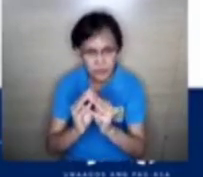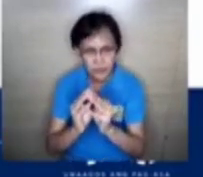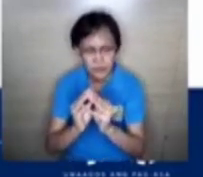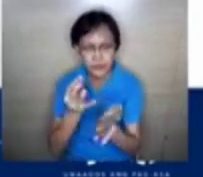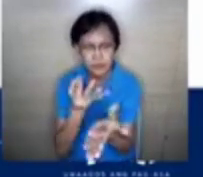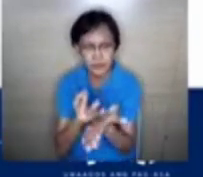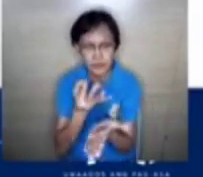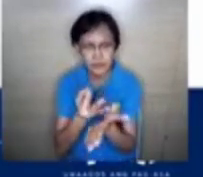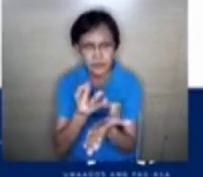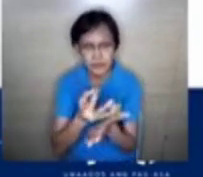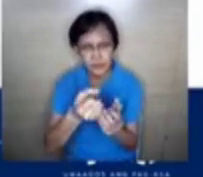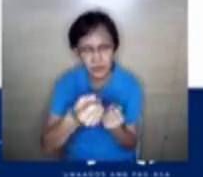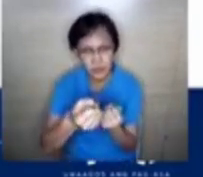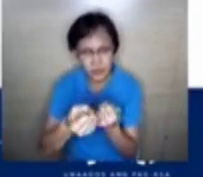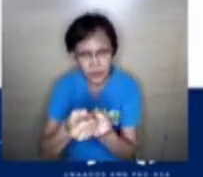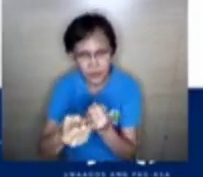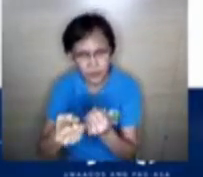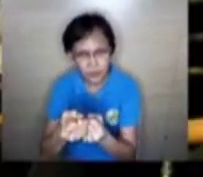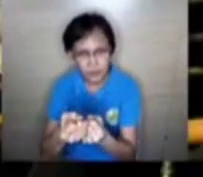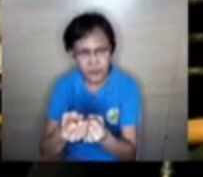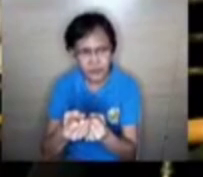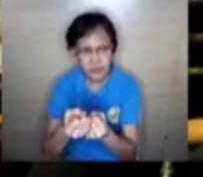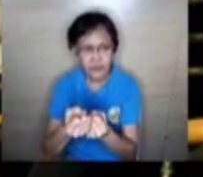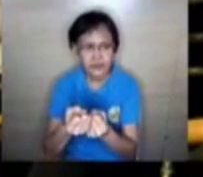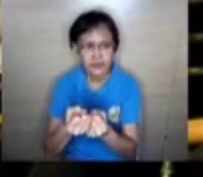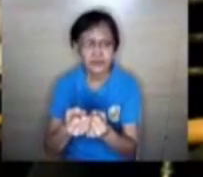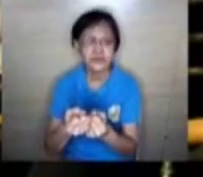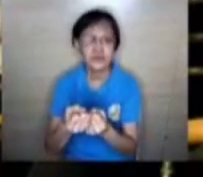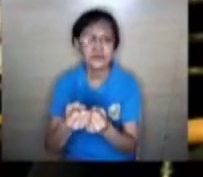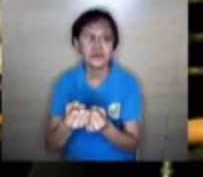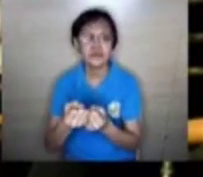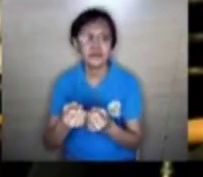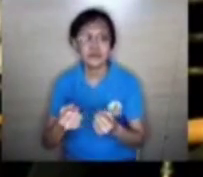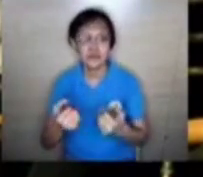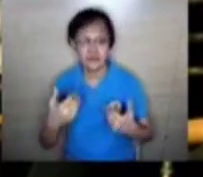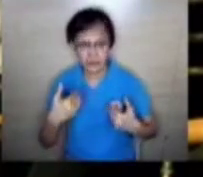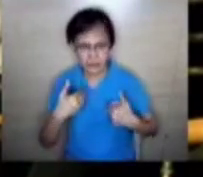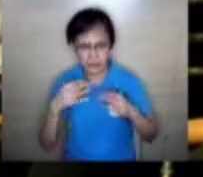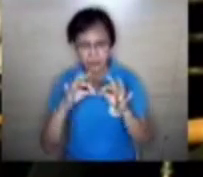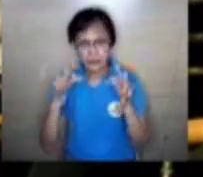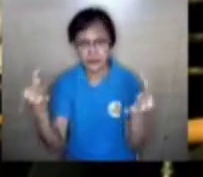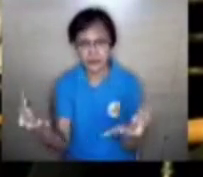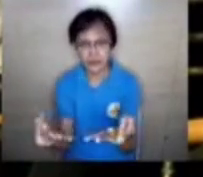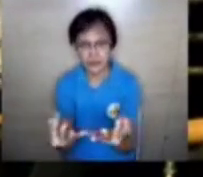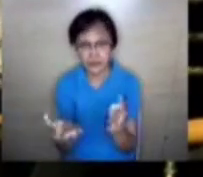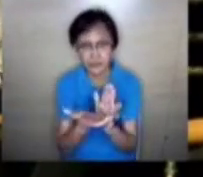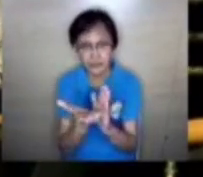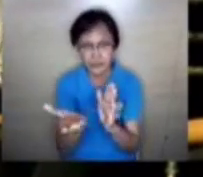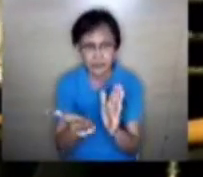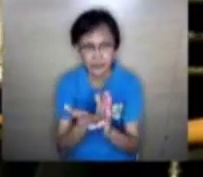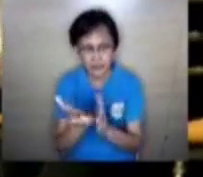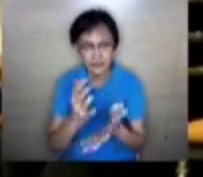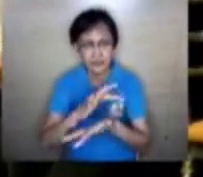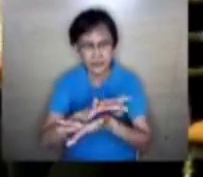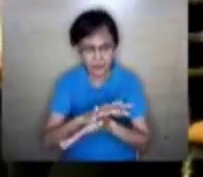assistance. Noong Pasko naman, hinangad nating pasayahin ang mga pamilya Pasigueño sa gitna ng pandemya.